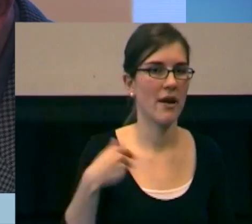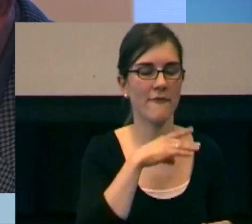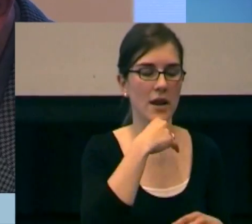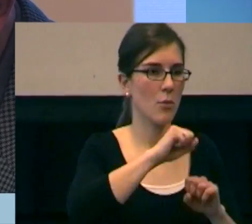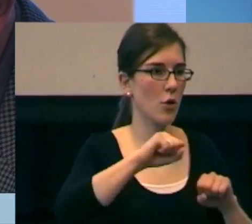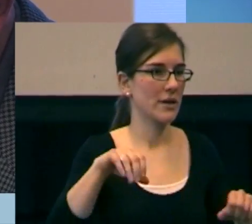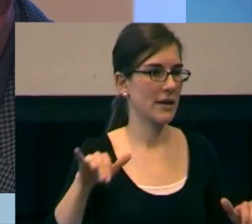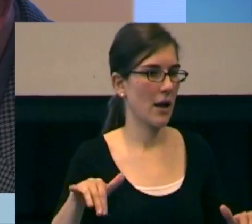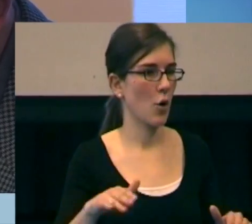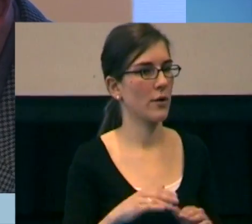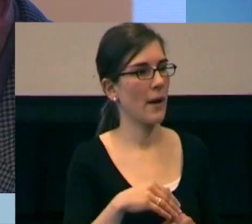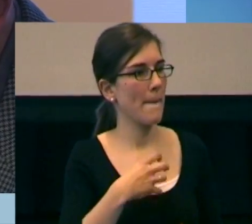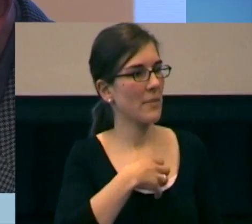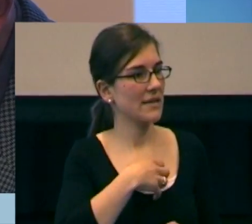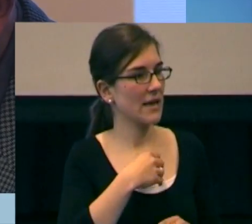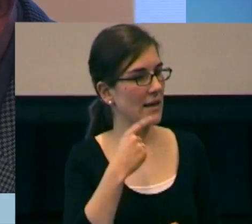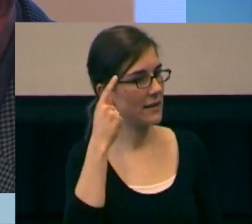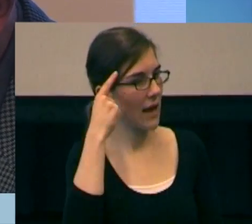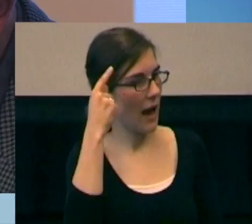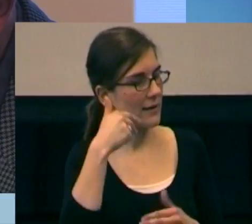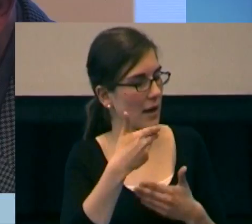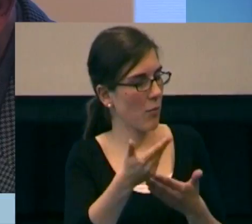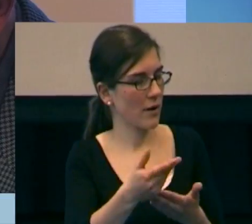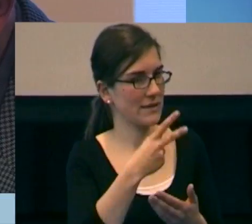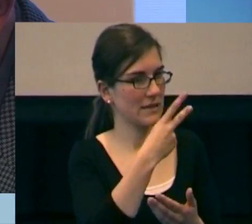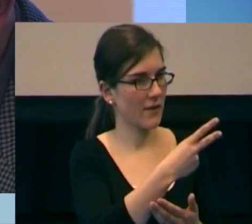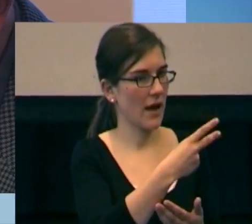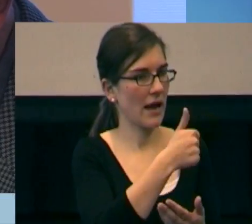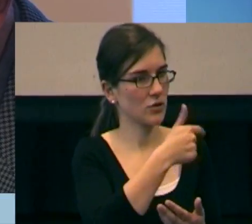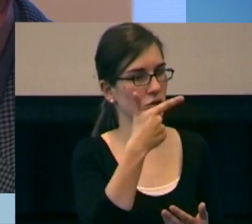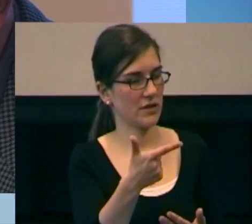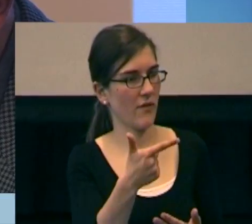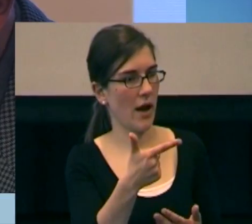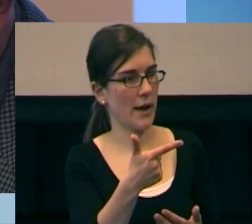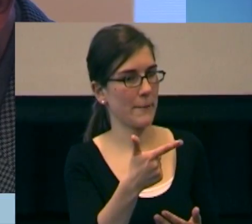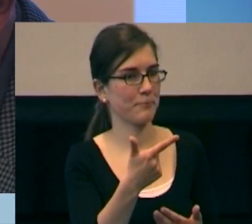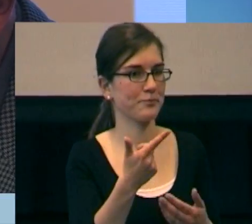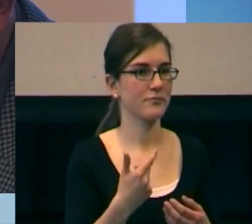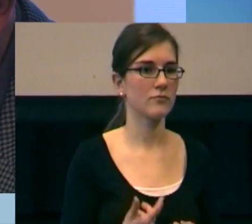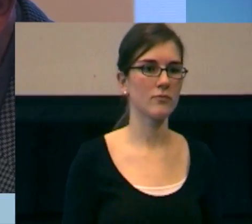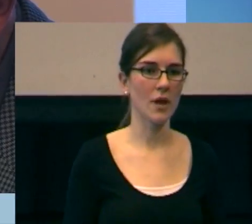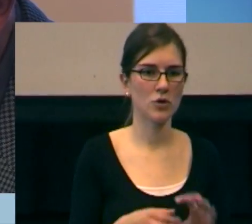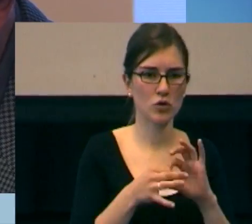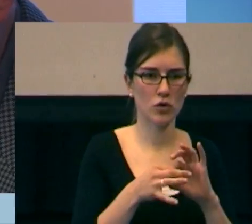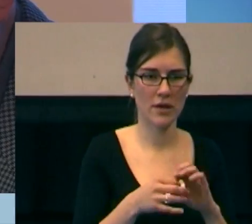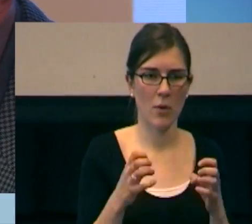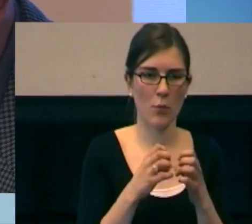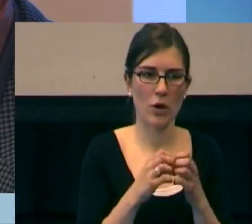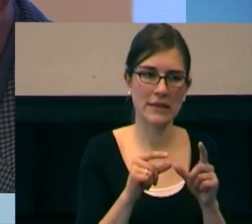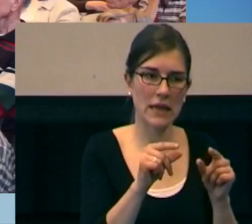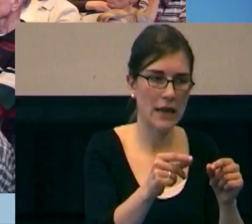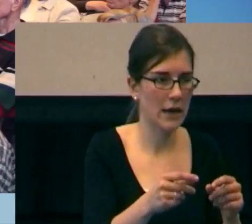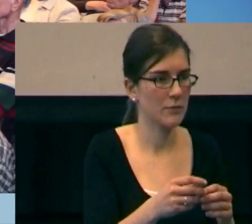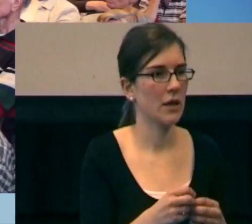Patientenratgeber 2 lokal fortgeschrittenes und metastasiertes Prostatakarzinom zur S3